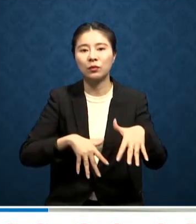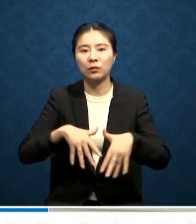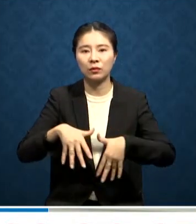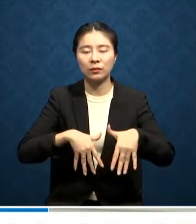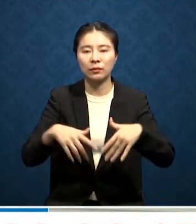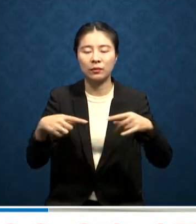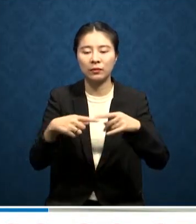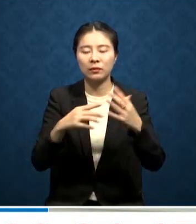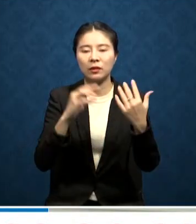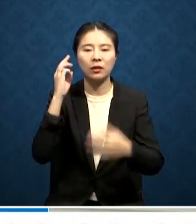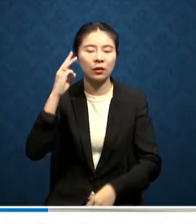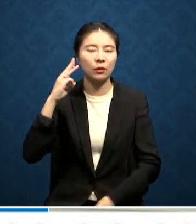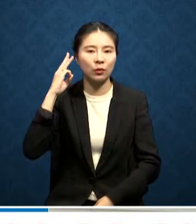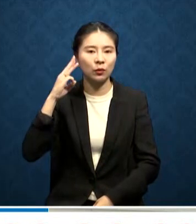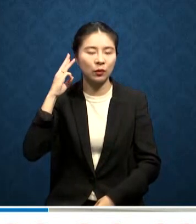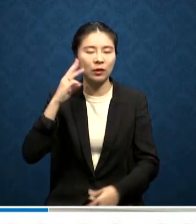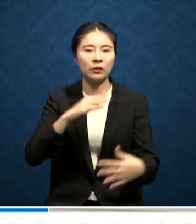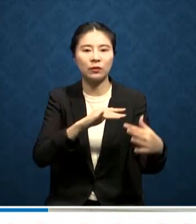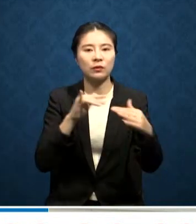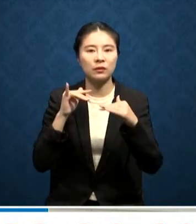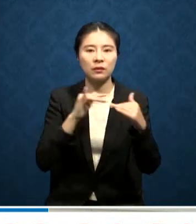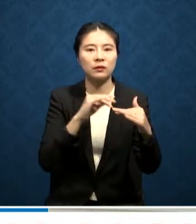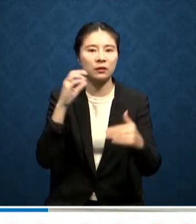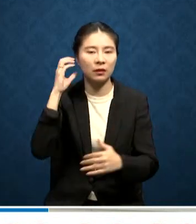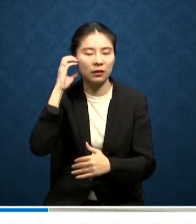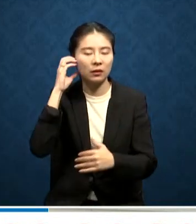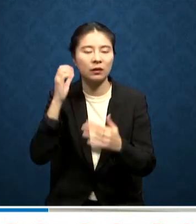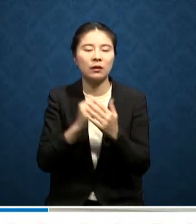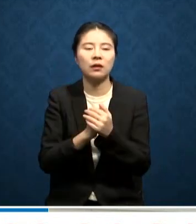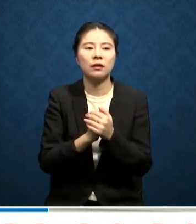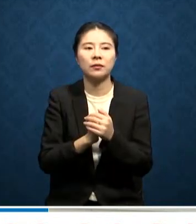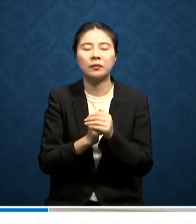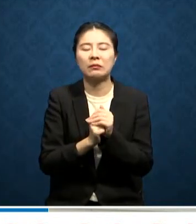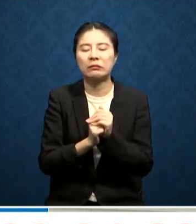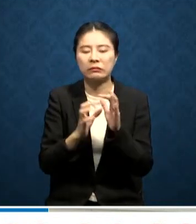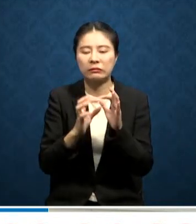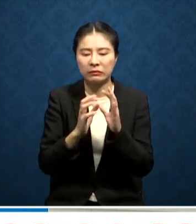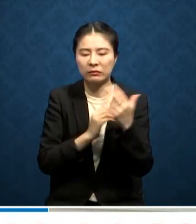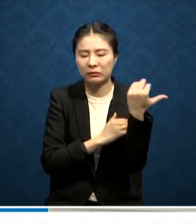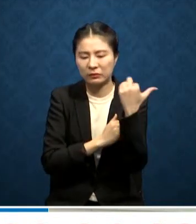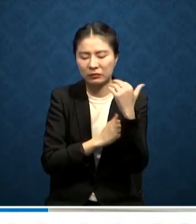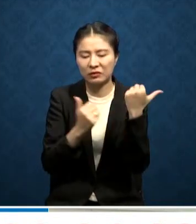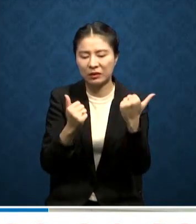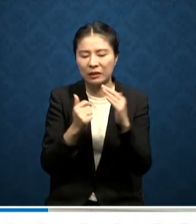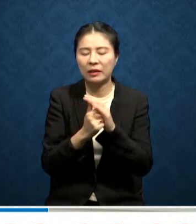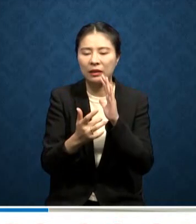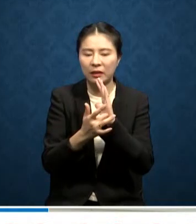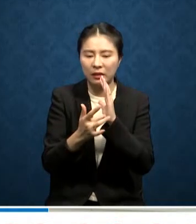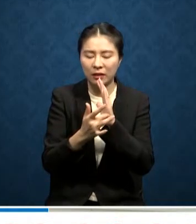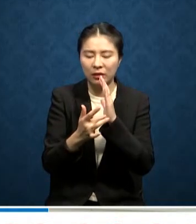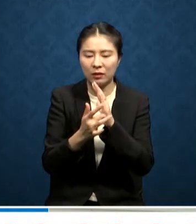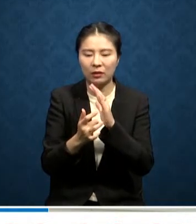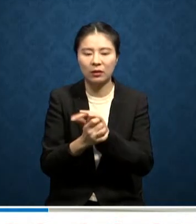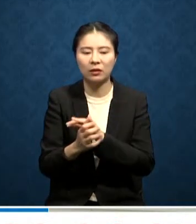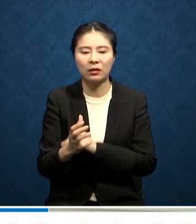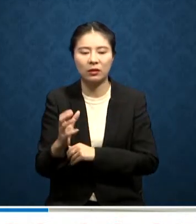อาชญากรรมทางเทคโนโลยีอาชญากรรมเหล่านี้ร้ายแรงและส่งผล